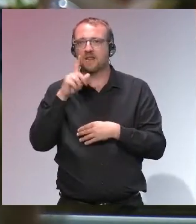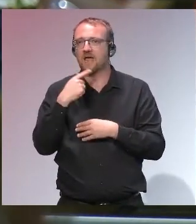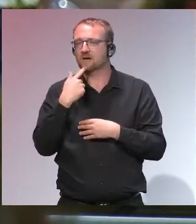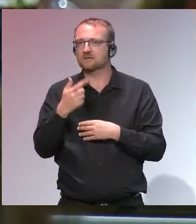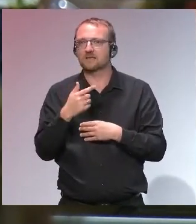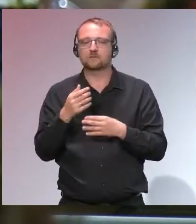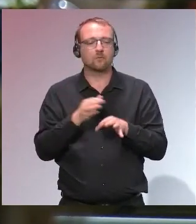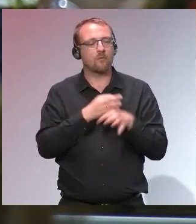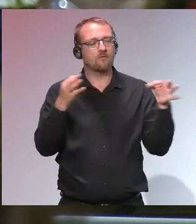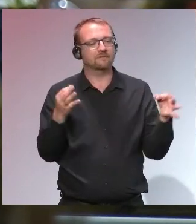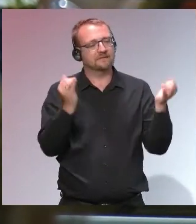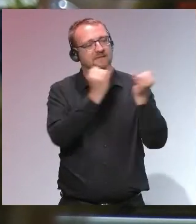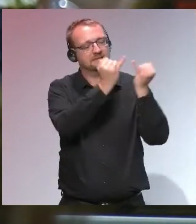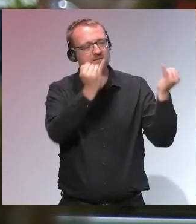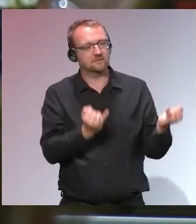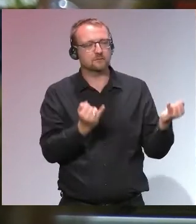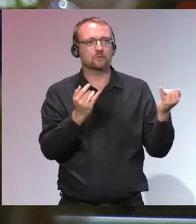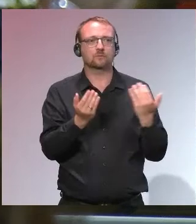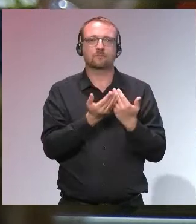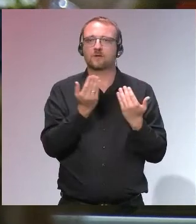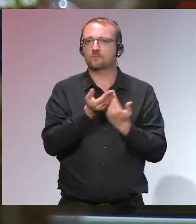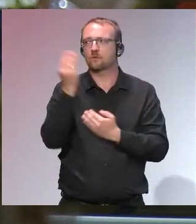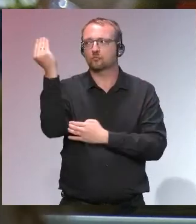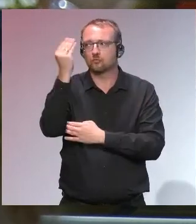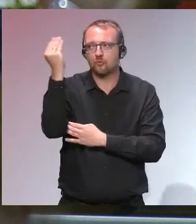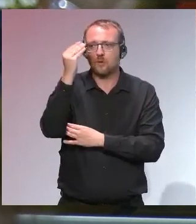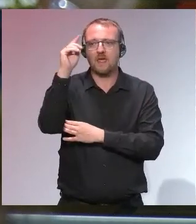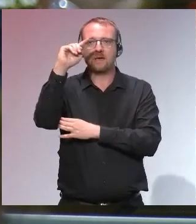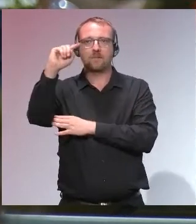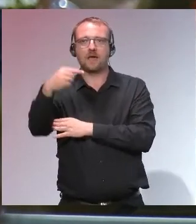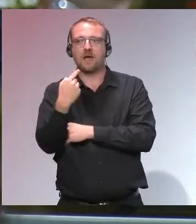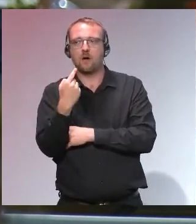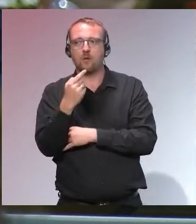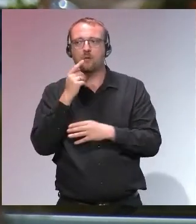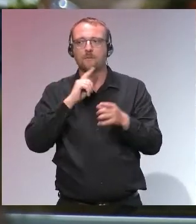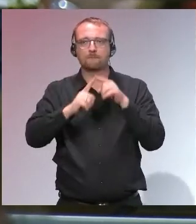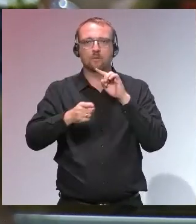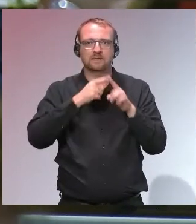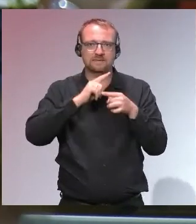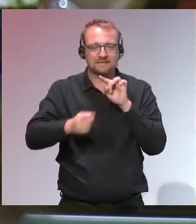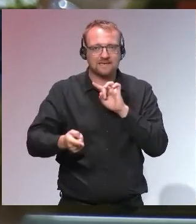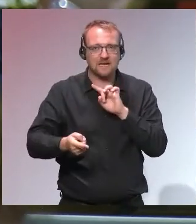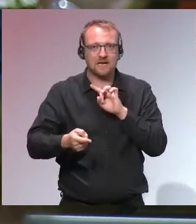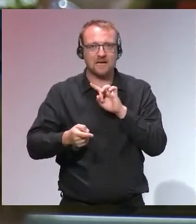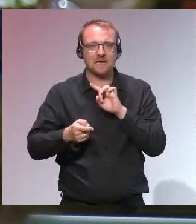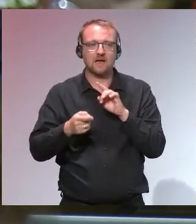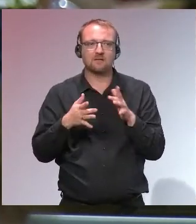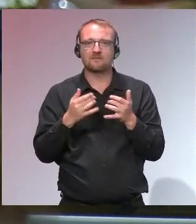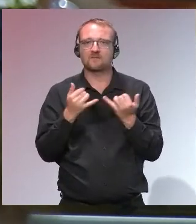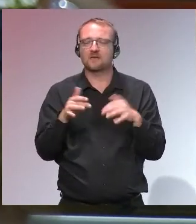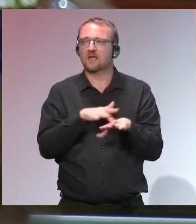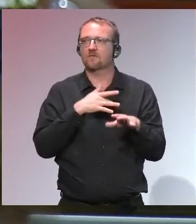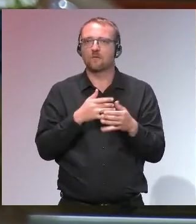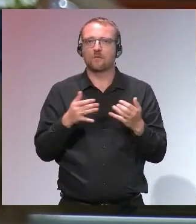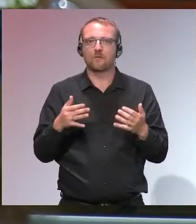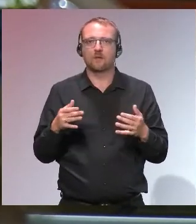öffentlichen Institutionen, vor allem der Schule, aber auch Politikern, im Stich gelassen fühlen,